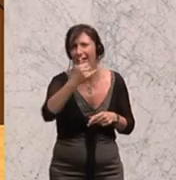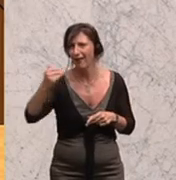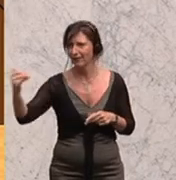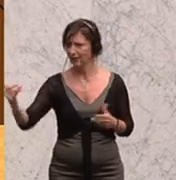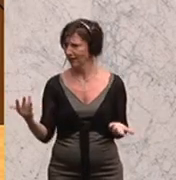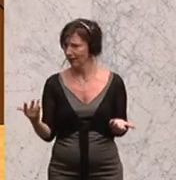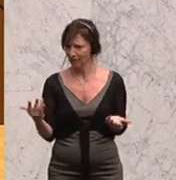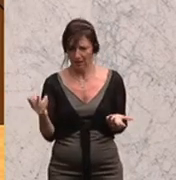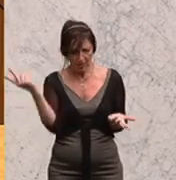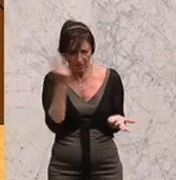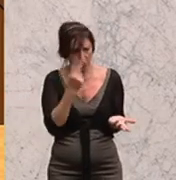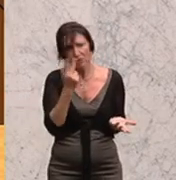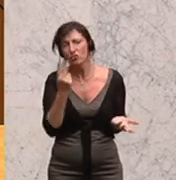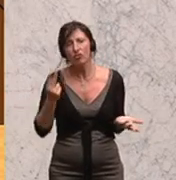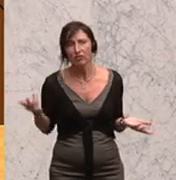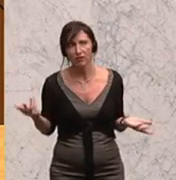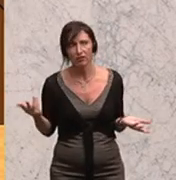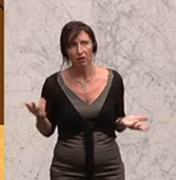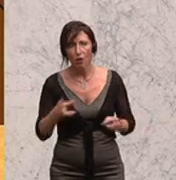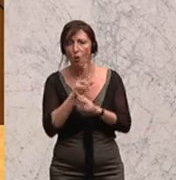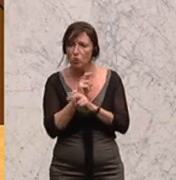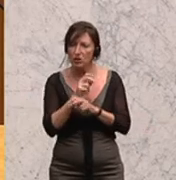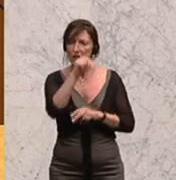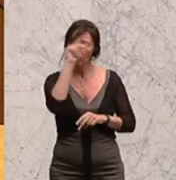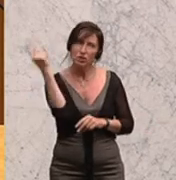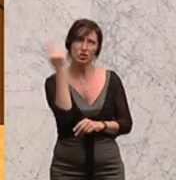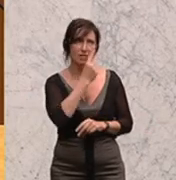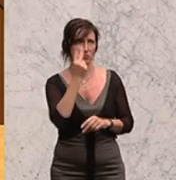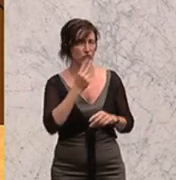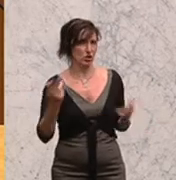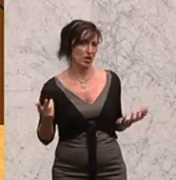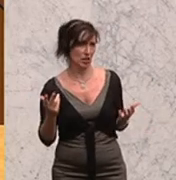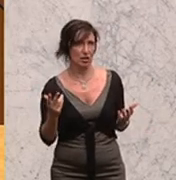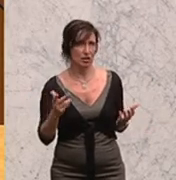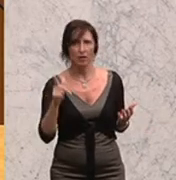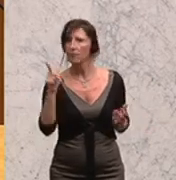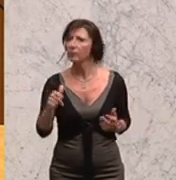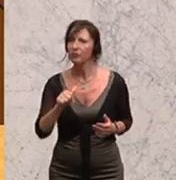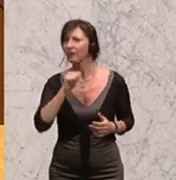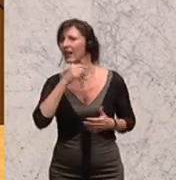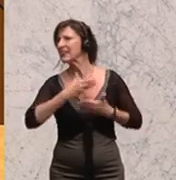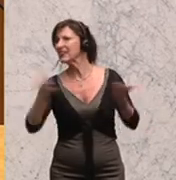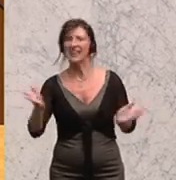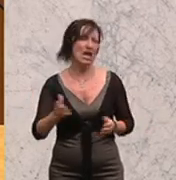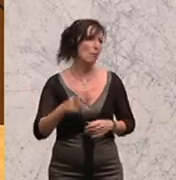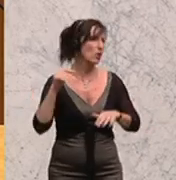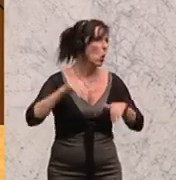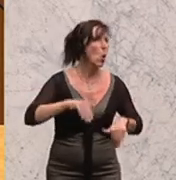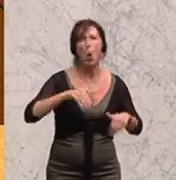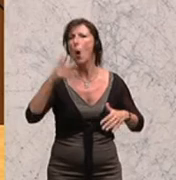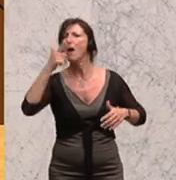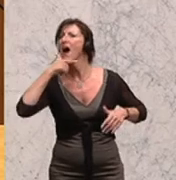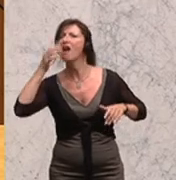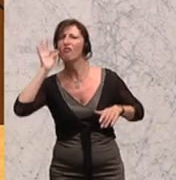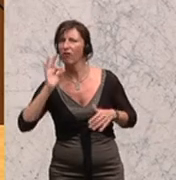Das gehört zum Selbstverständnis des Österreichers. Keiner, nicht die Mitzitant, nicht die Oma, niemand